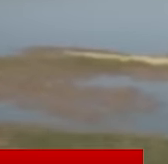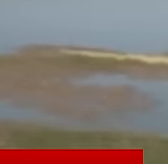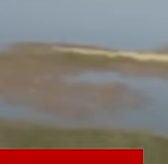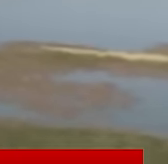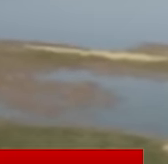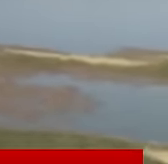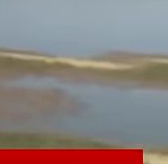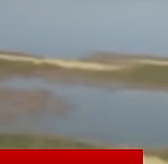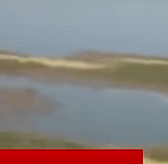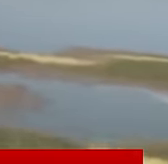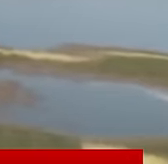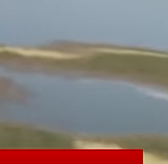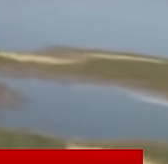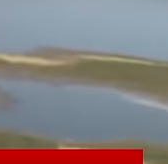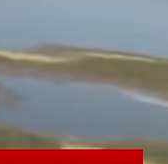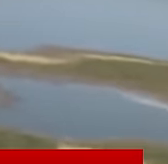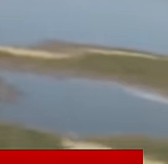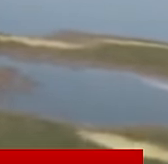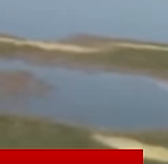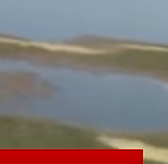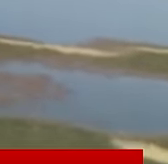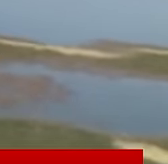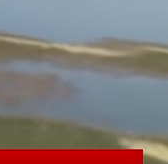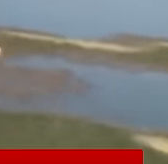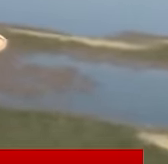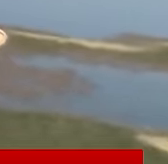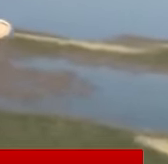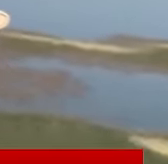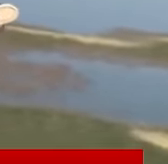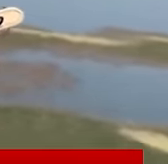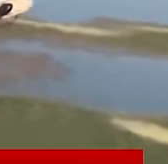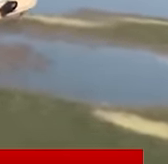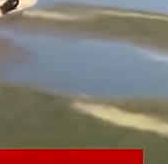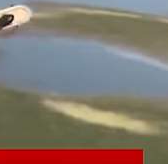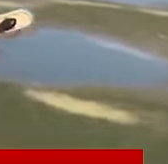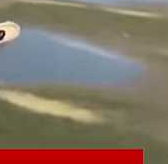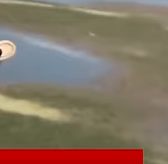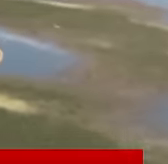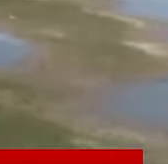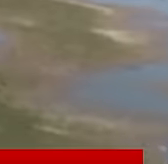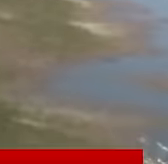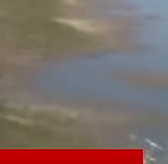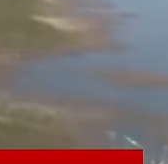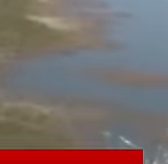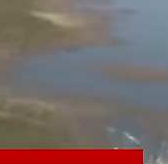geldim. Yandım adam yandım, yandırma beni.